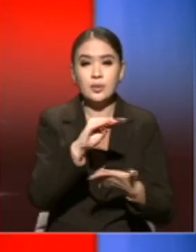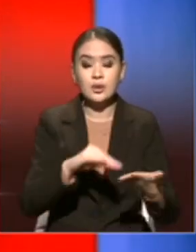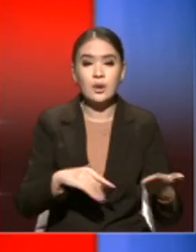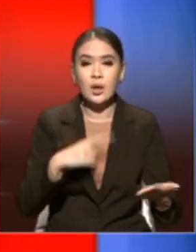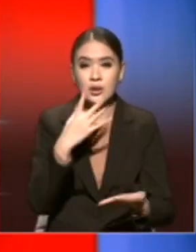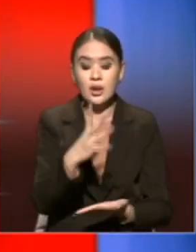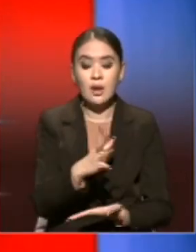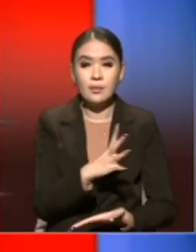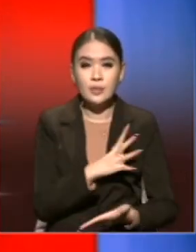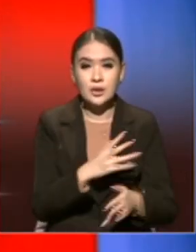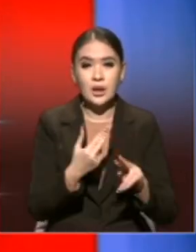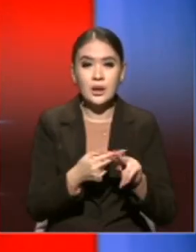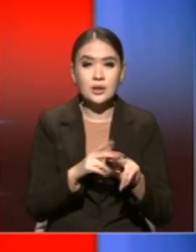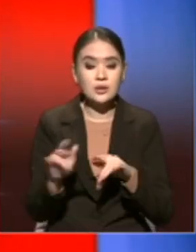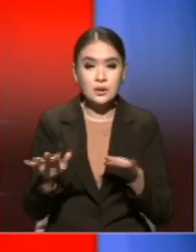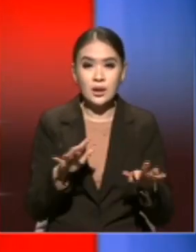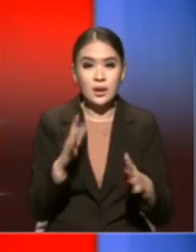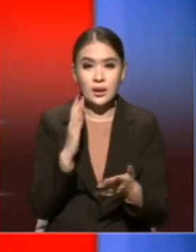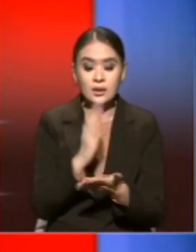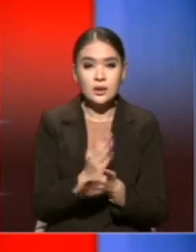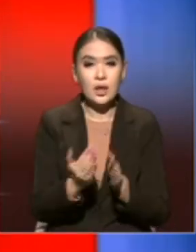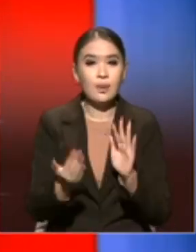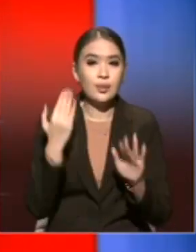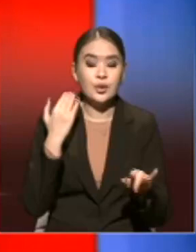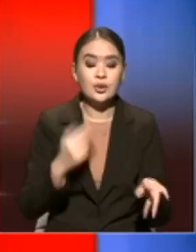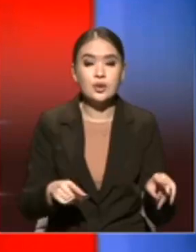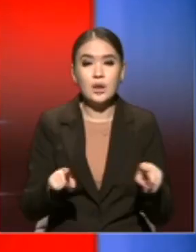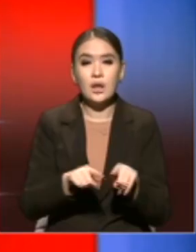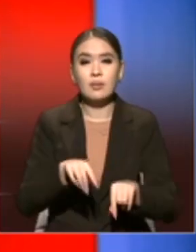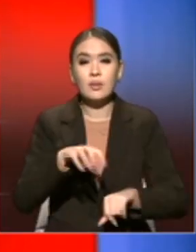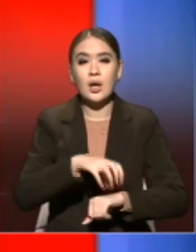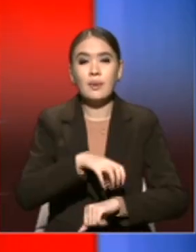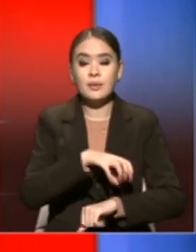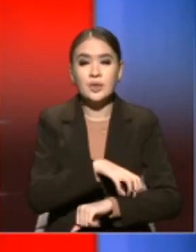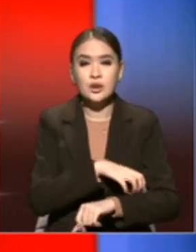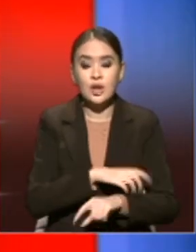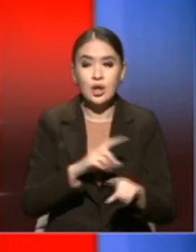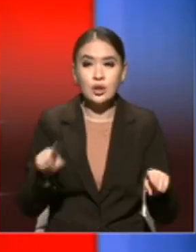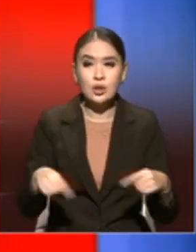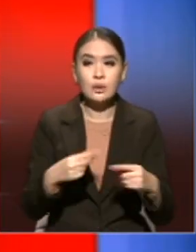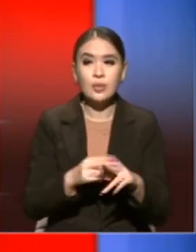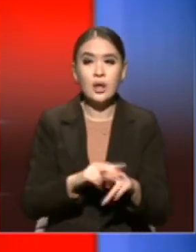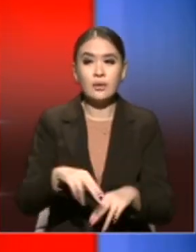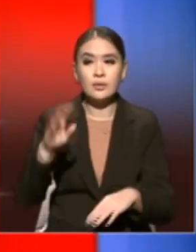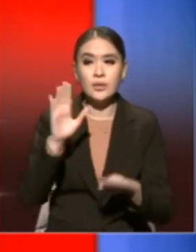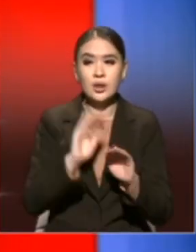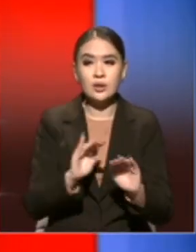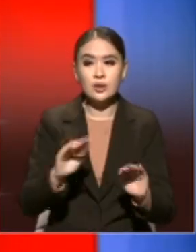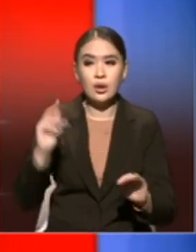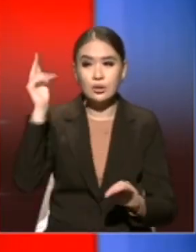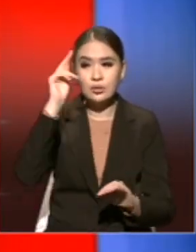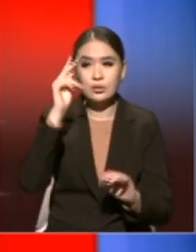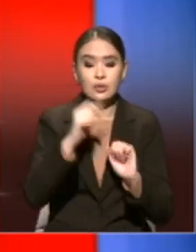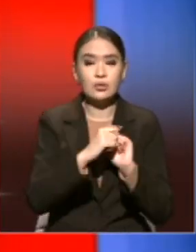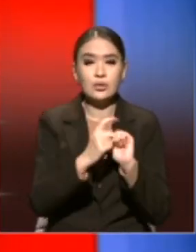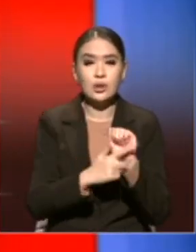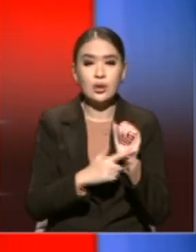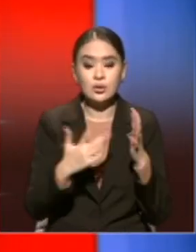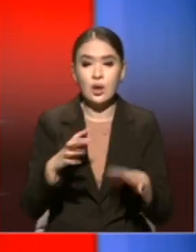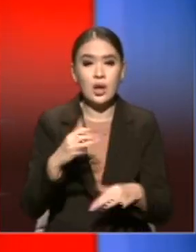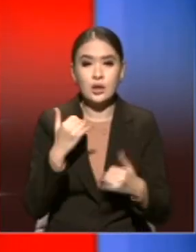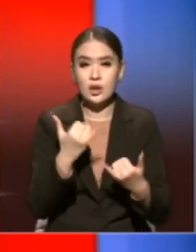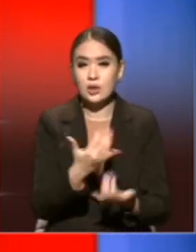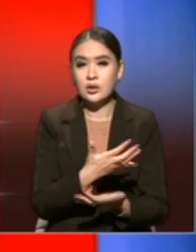соны цифрландырып жатырмыз. Біздер бұрынғыдай комиссия құрып, немесе жаңағы мектептегі 17-ге жасқа толған балалардың бәрін комиссия арқылы